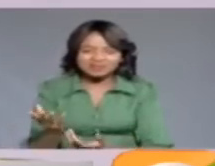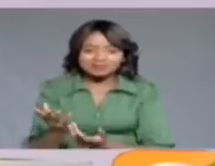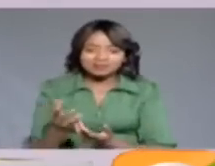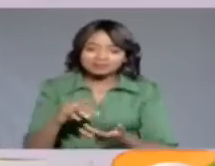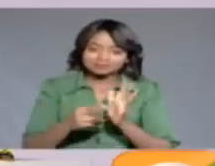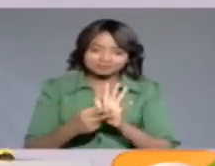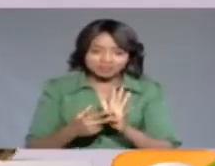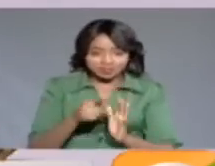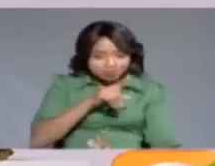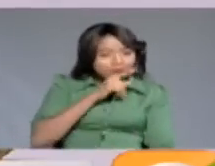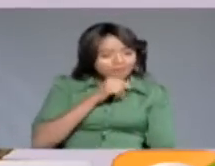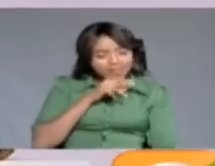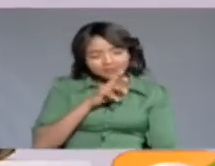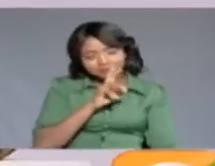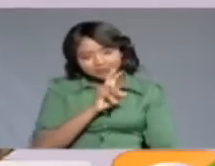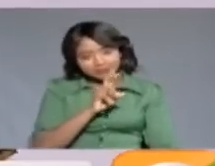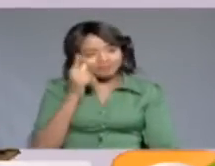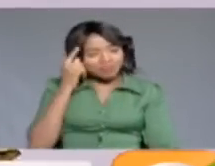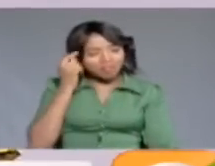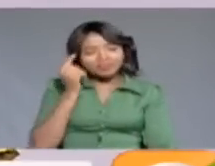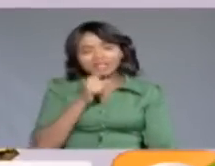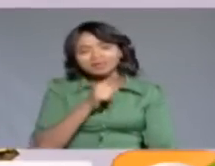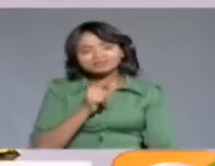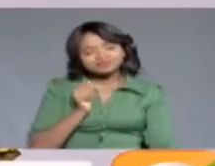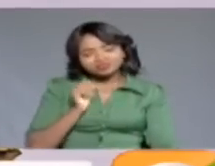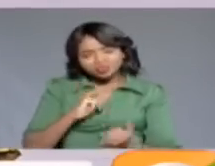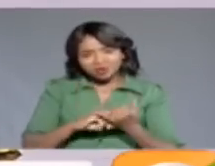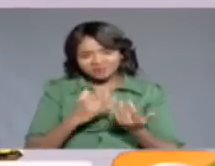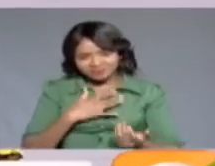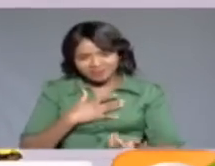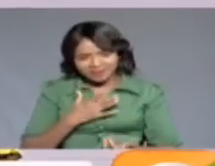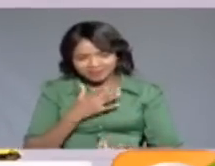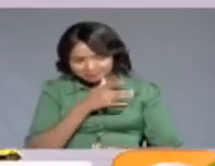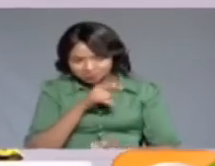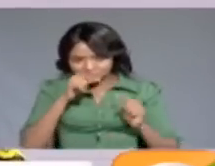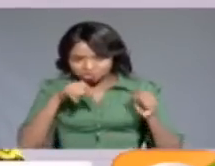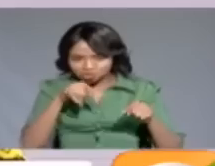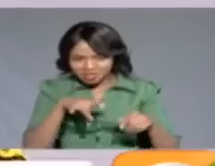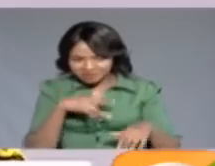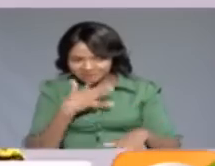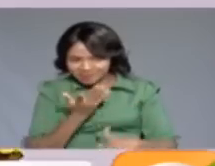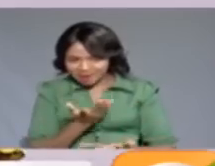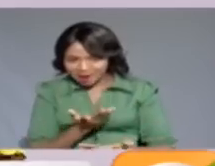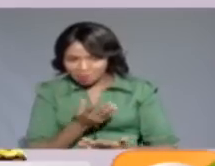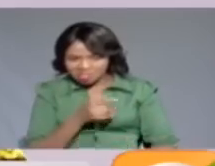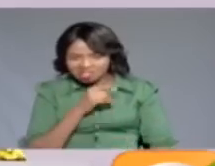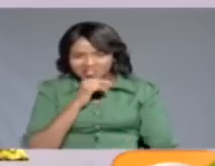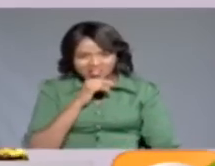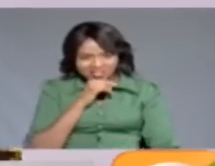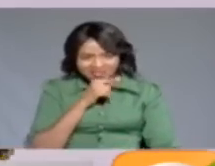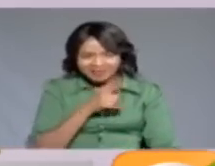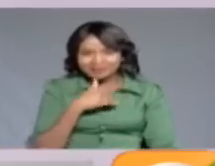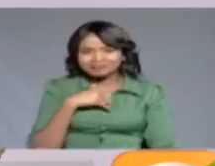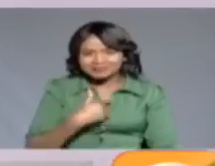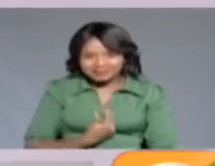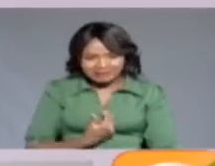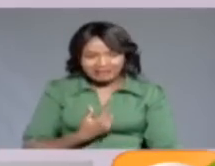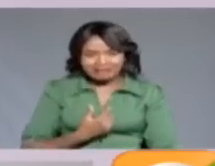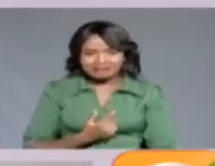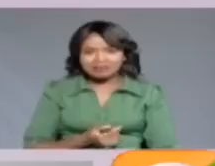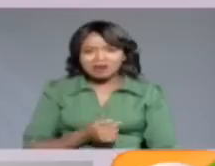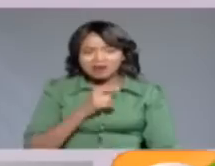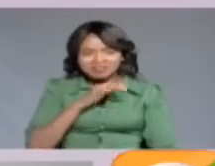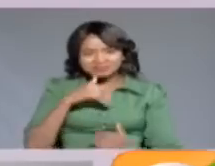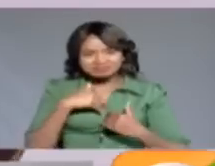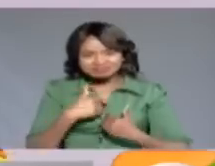wewe kama mwanamume unajaribu kufikiria na kujitia katika viatu vyake na kusema huyu siku jinsi alivyokwenda nayo imempeleka kiasi gani? Amechoka